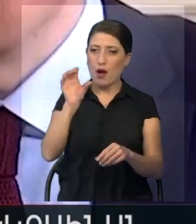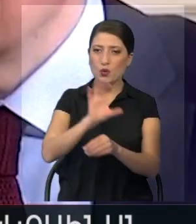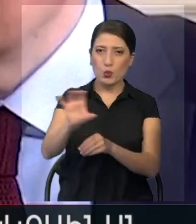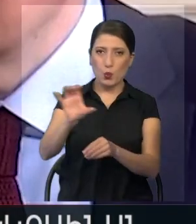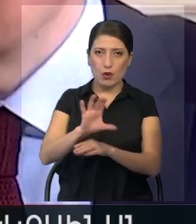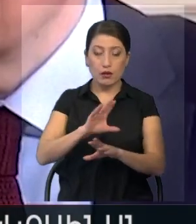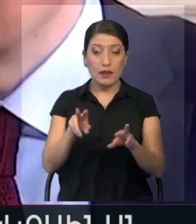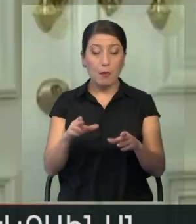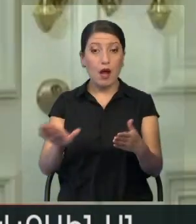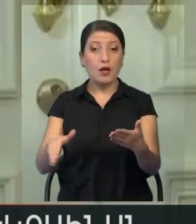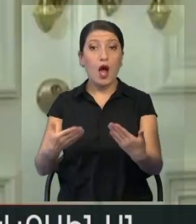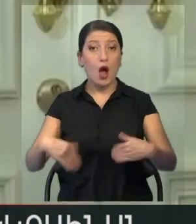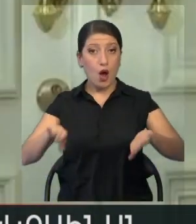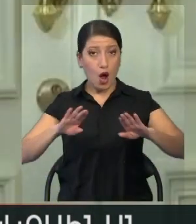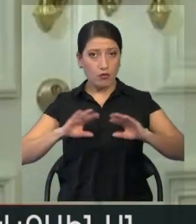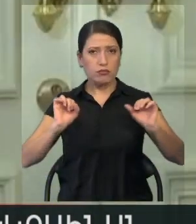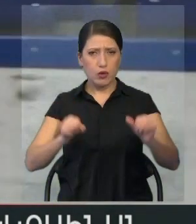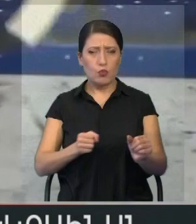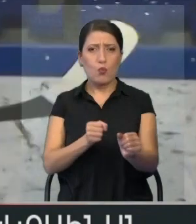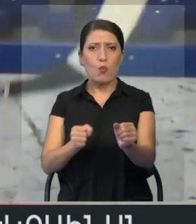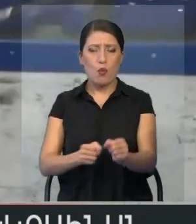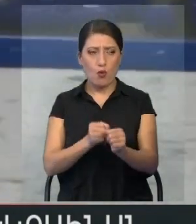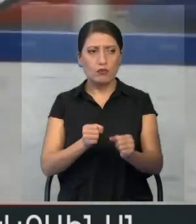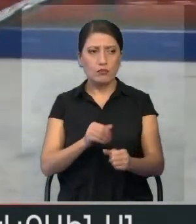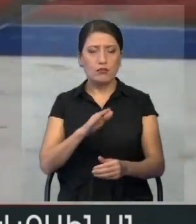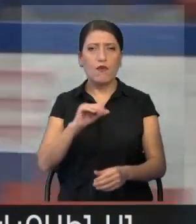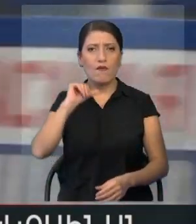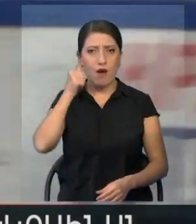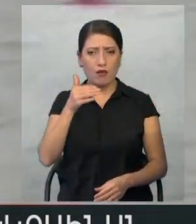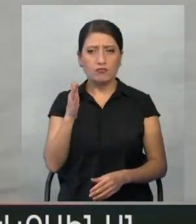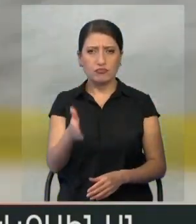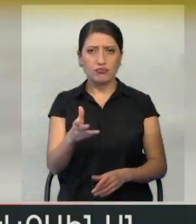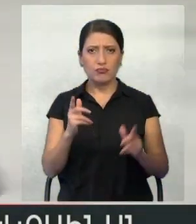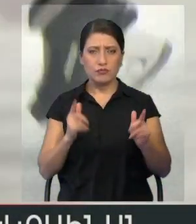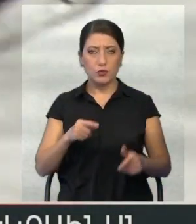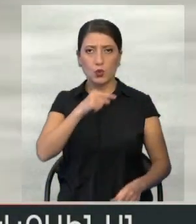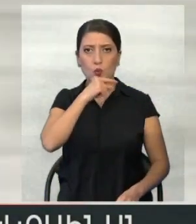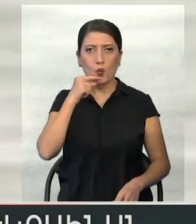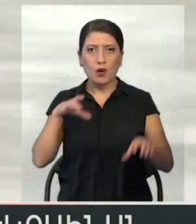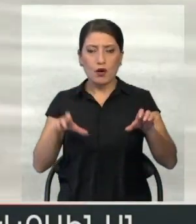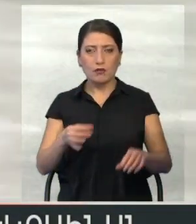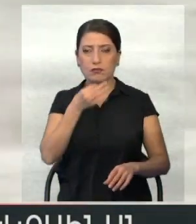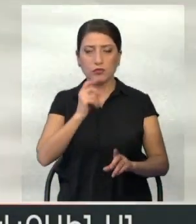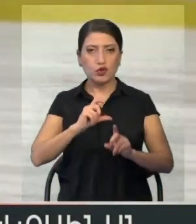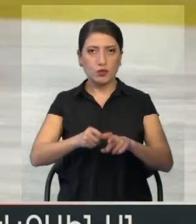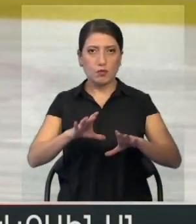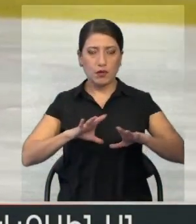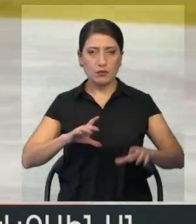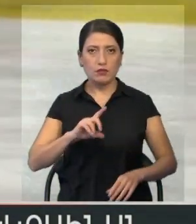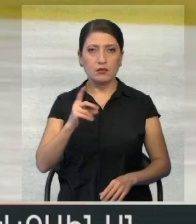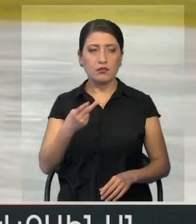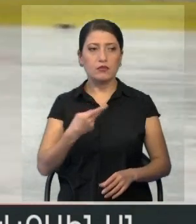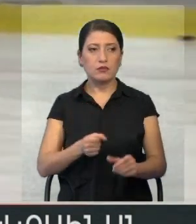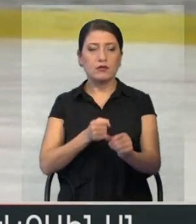Եթե նման առաջարկ ստանամ, կարող եմ ռինգ դուրս գալ նույնիսկ վաղը։ Ռուսաստանի նախագահը դեռ չի արձագանքել